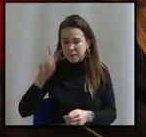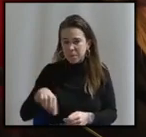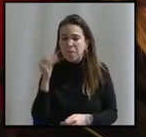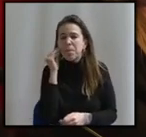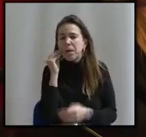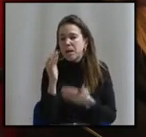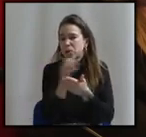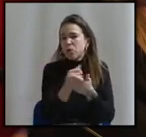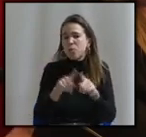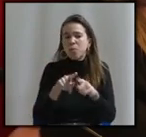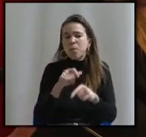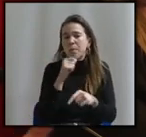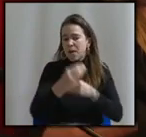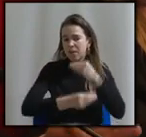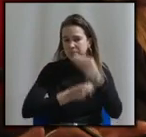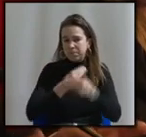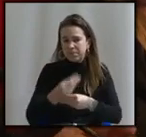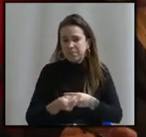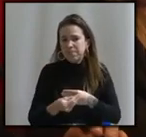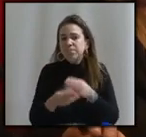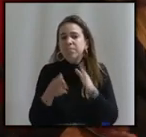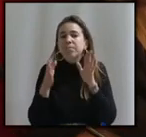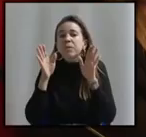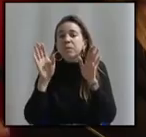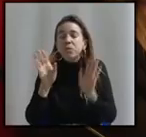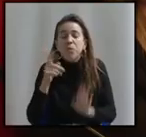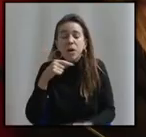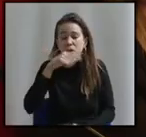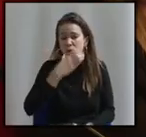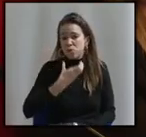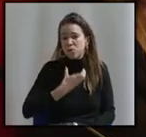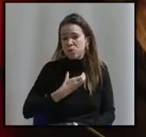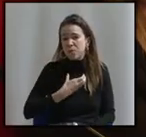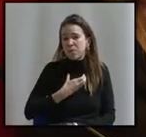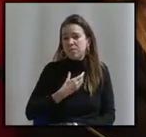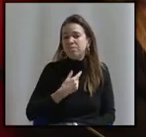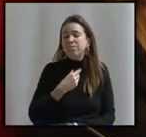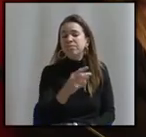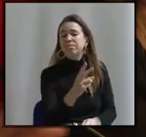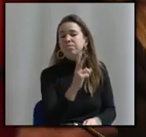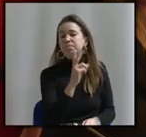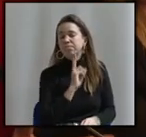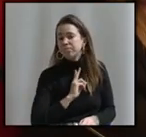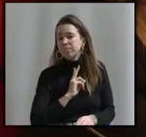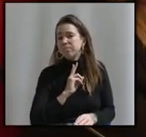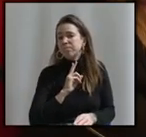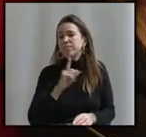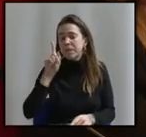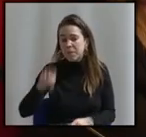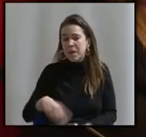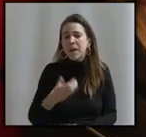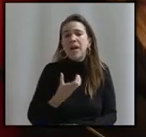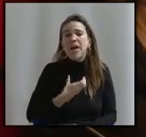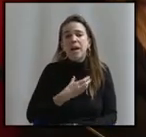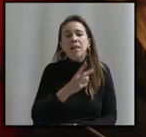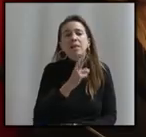cosa mal feta, però segons els jurídics d'aquí aquest ajuntament, i a mi així m'ho van manifestar, i possiblement també li van manifestar a l'alcalde, que